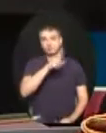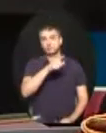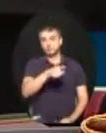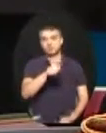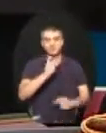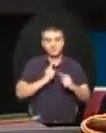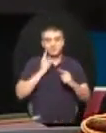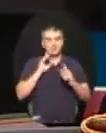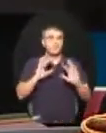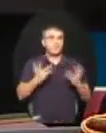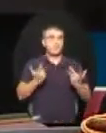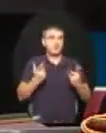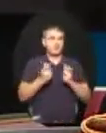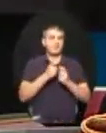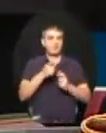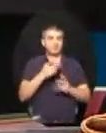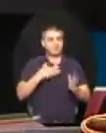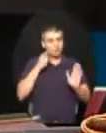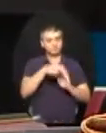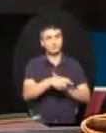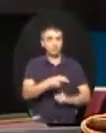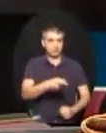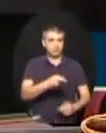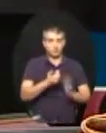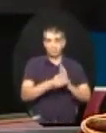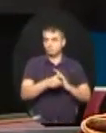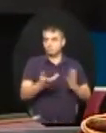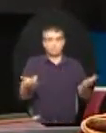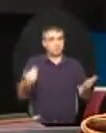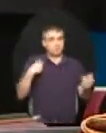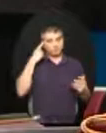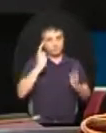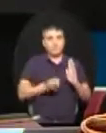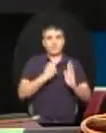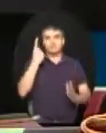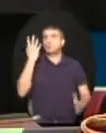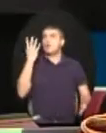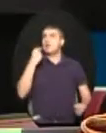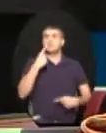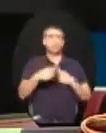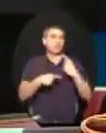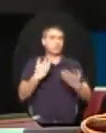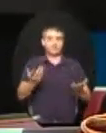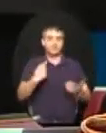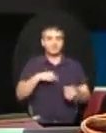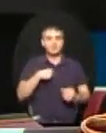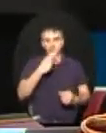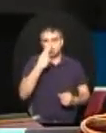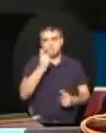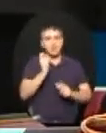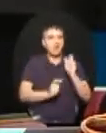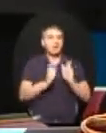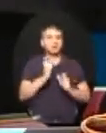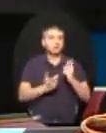להם, וזה בדיוק מה שהמפלגה הזו חותרת אליו. חוץ מזה, אני חושבת שפעם ראשונה מזה המון שנים, אנחנו רואים